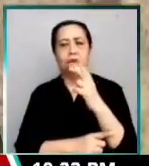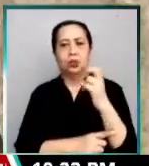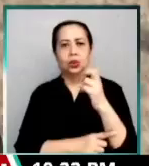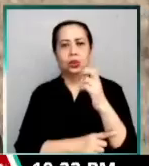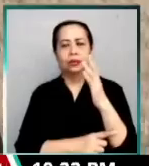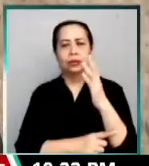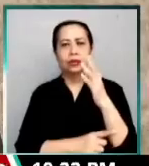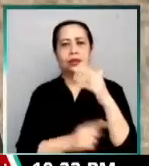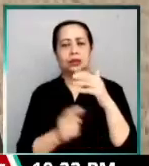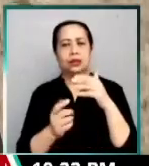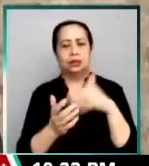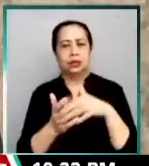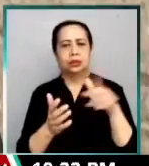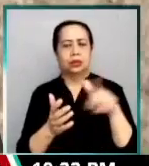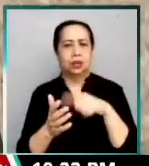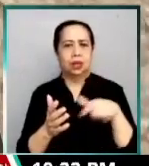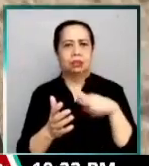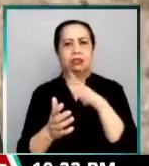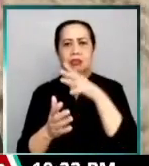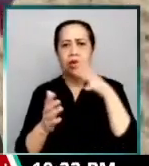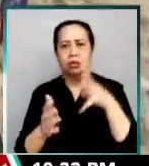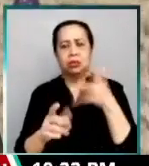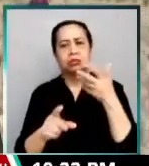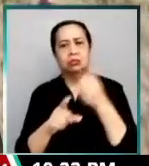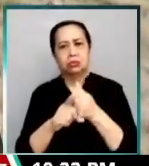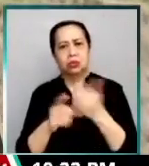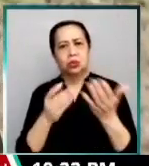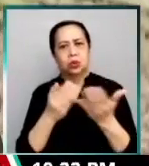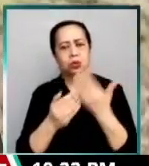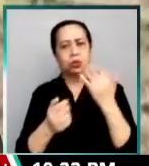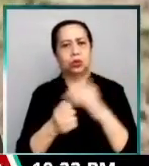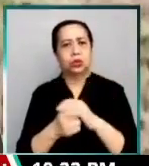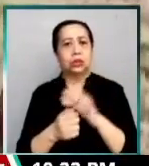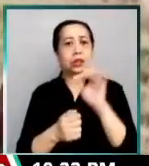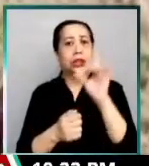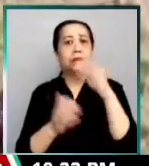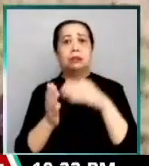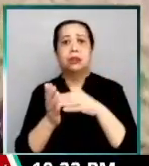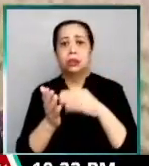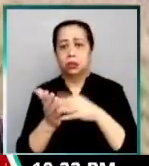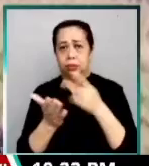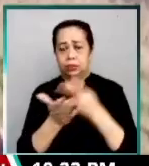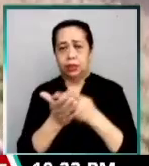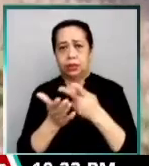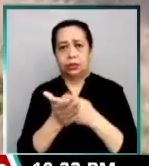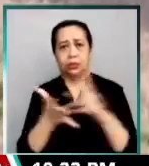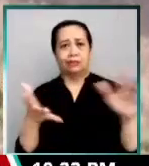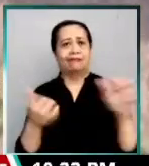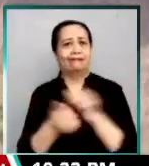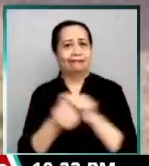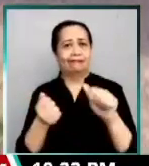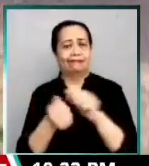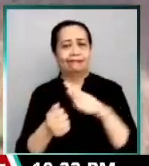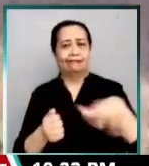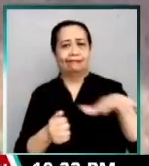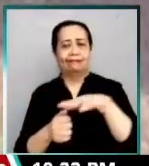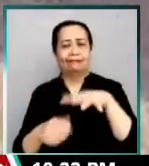250,000 magsasaka ang epektado at umabot ng halos 8 bilyong piso ang naging pinsala sa agrikultura.